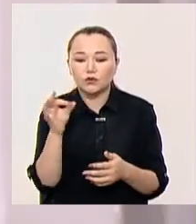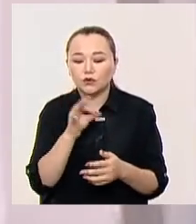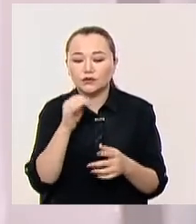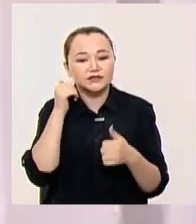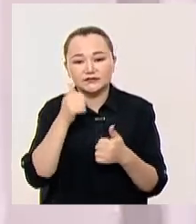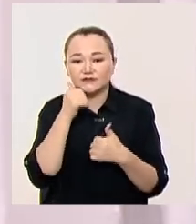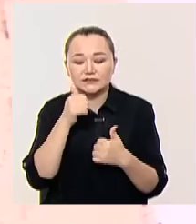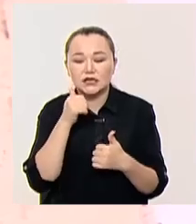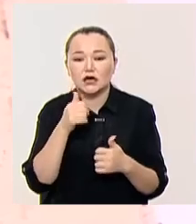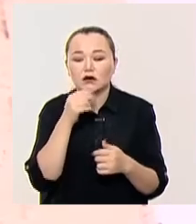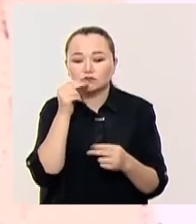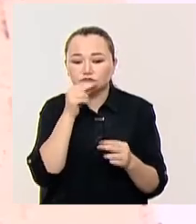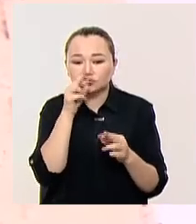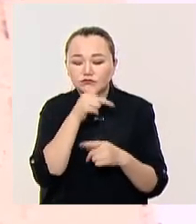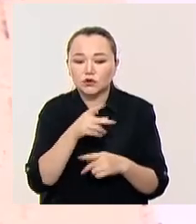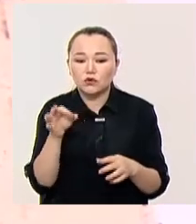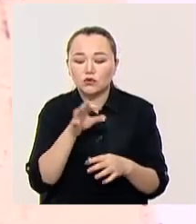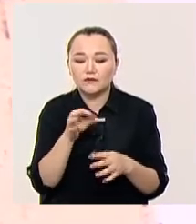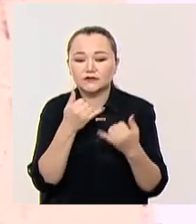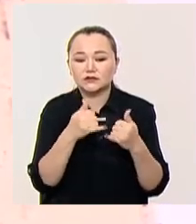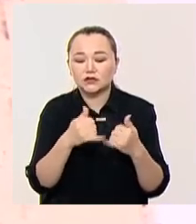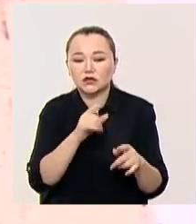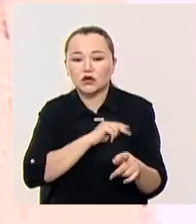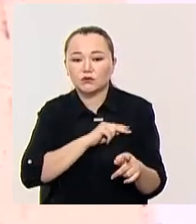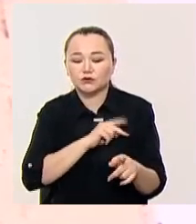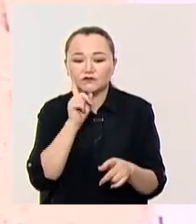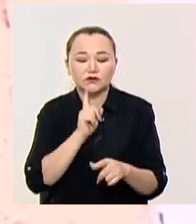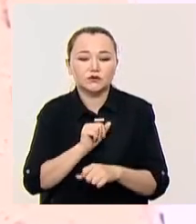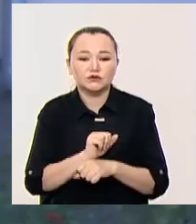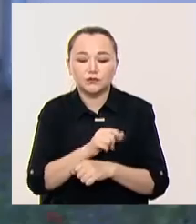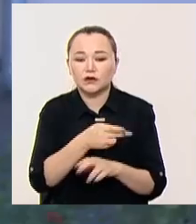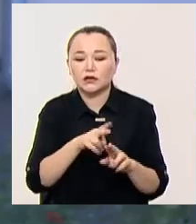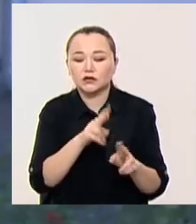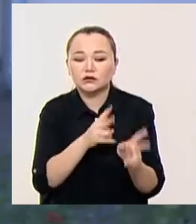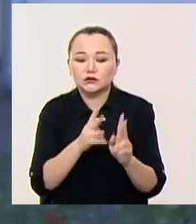белгісіз. Жаппай улану жағдайынан соң дәмхана жұмысы уақытша тоқтатылып, онда